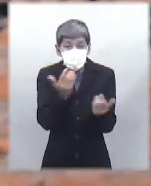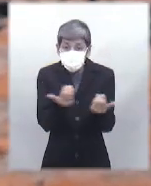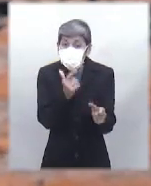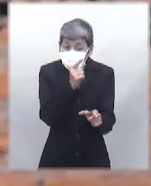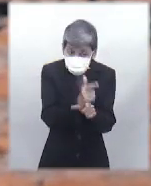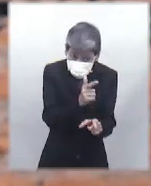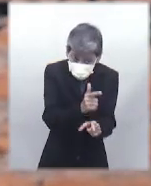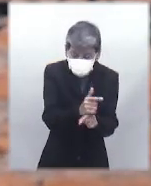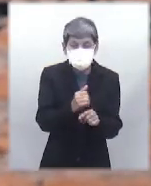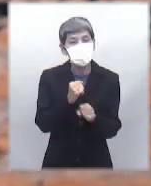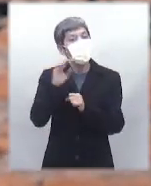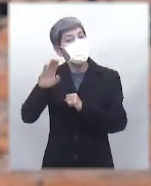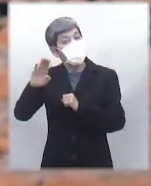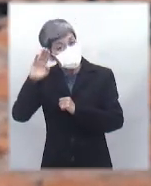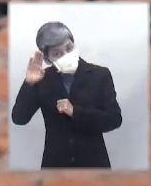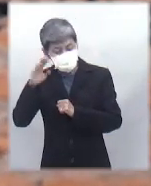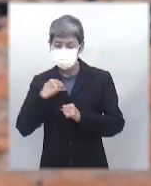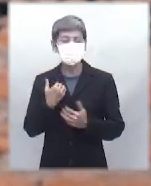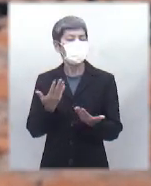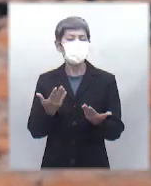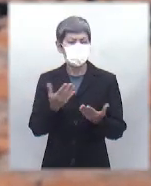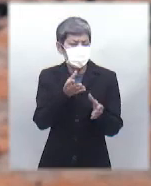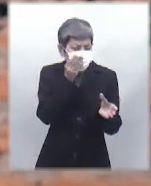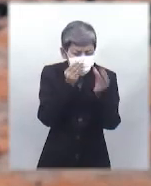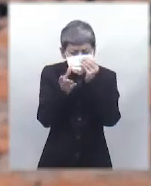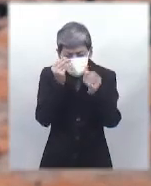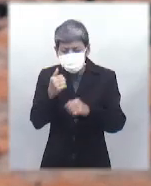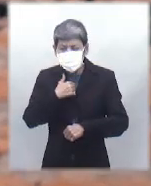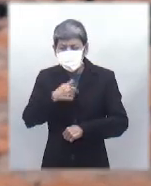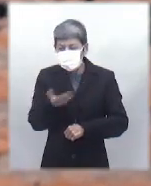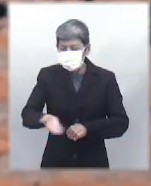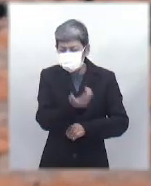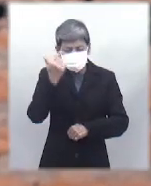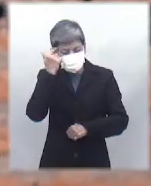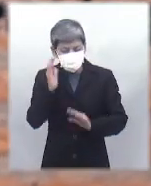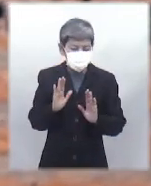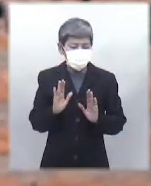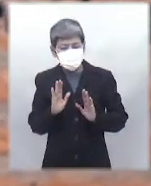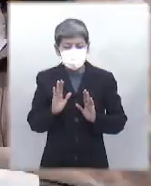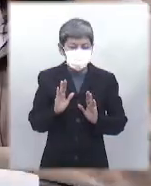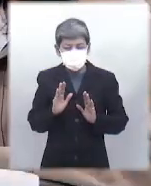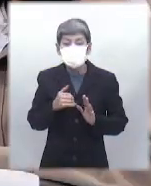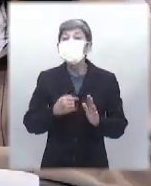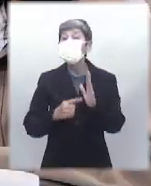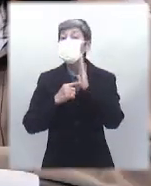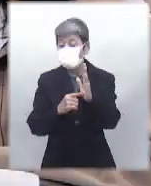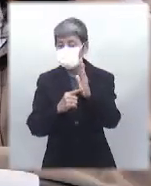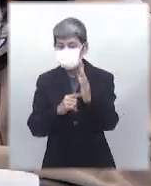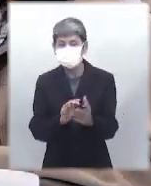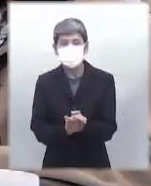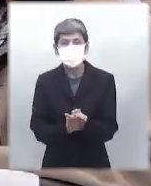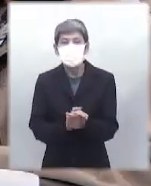ลูกความรู้เรื่องการทำธุรกิจเนี่ยบางทีคนเราเนี่ยไม่ค่อยกล้าไม่ตัดสินใจนะครับอย่างยกตัวอย่างเช่น